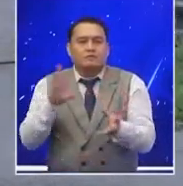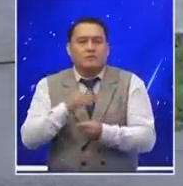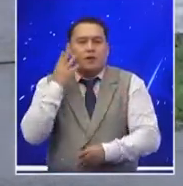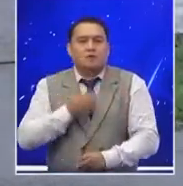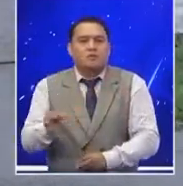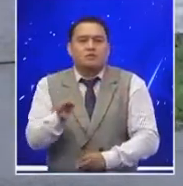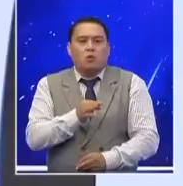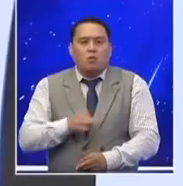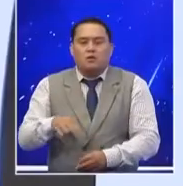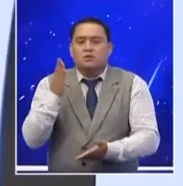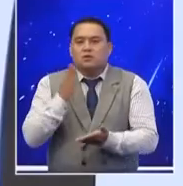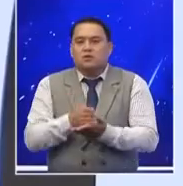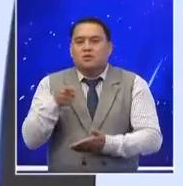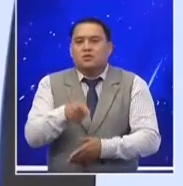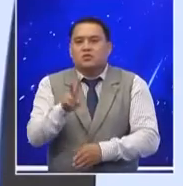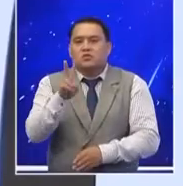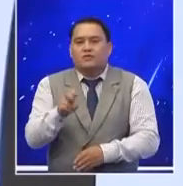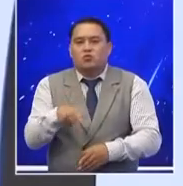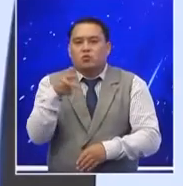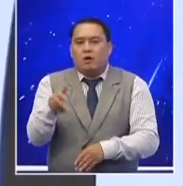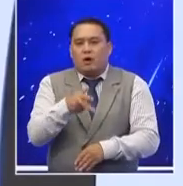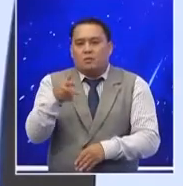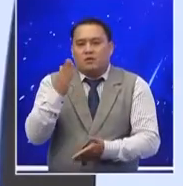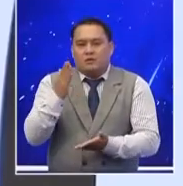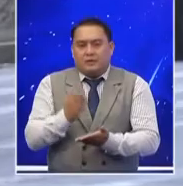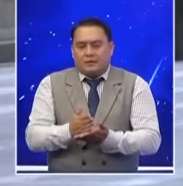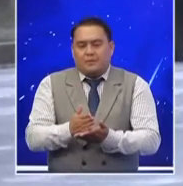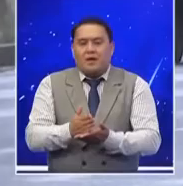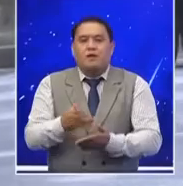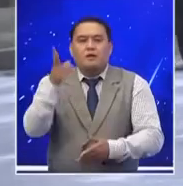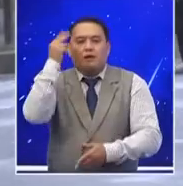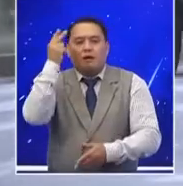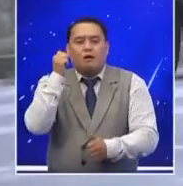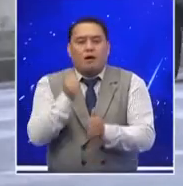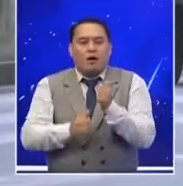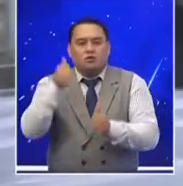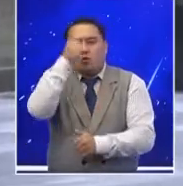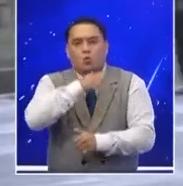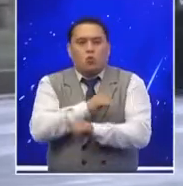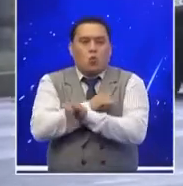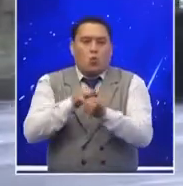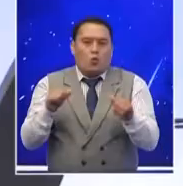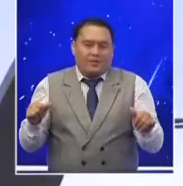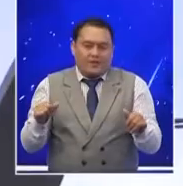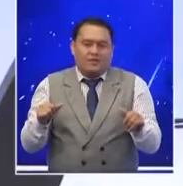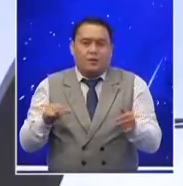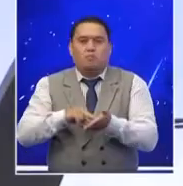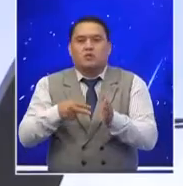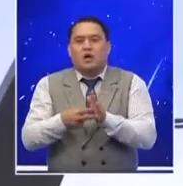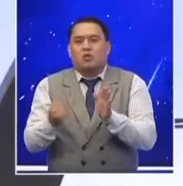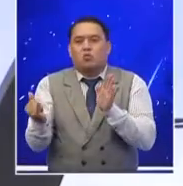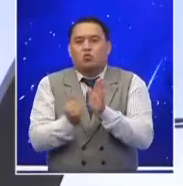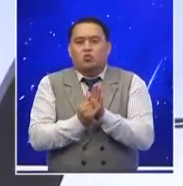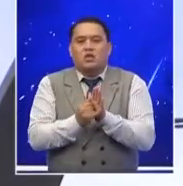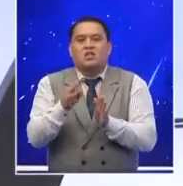на сегодня имеются более 1200 камер видеонаблюдения. Их количество на следующий год увеличится. В планах установка